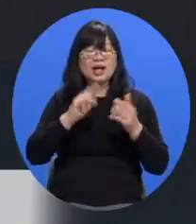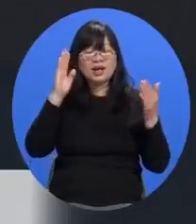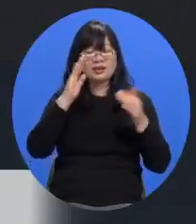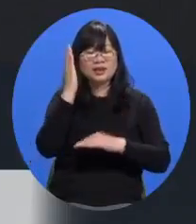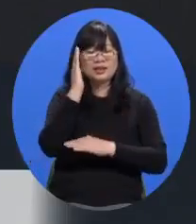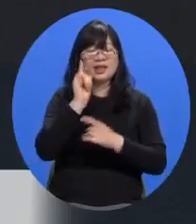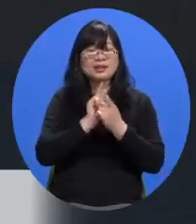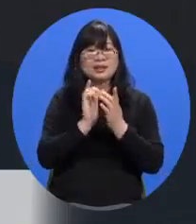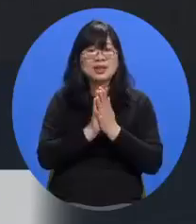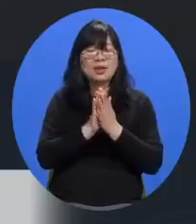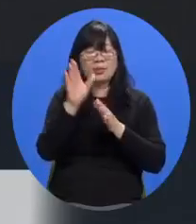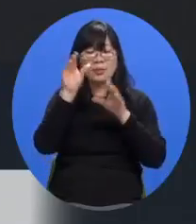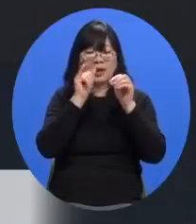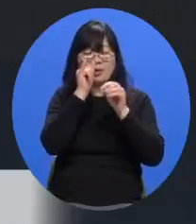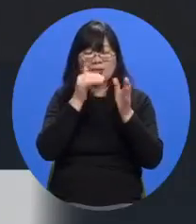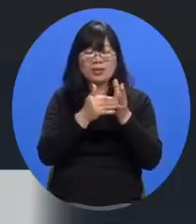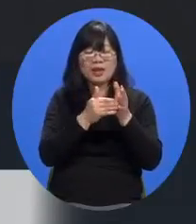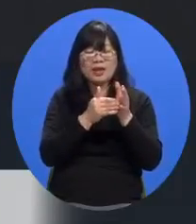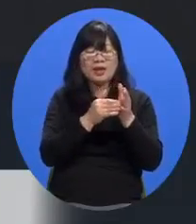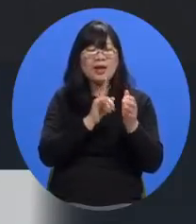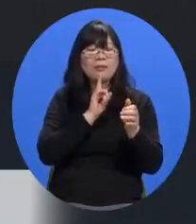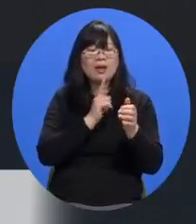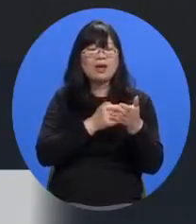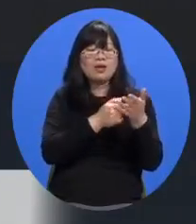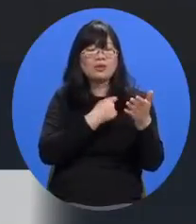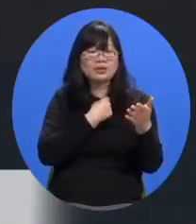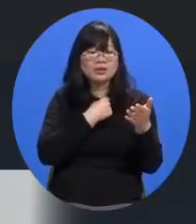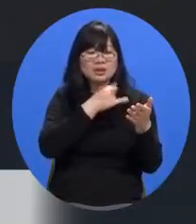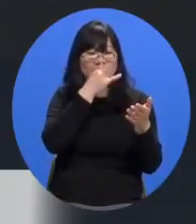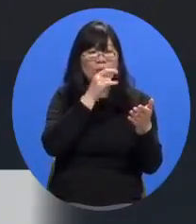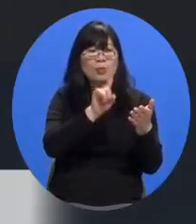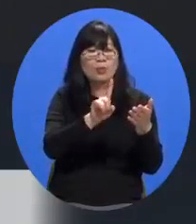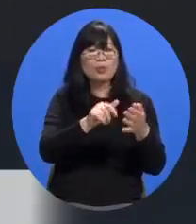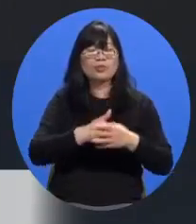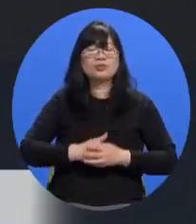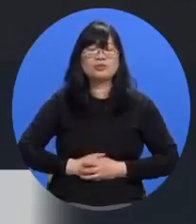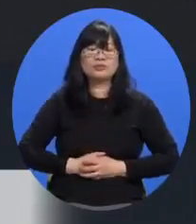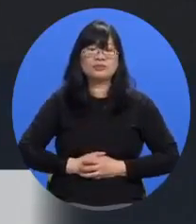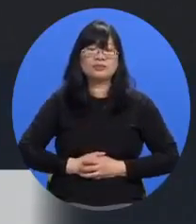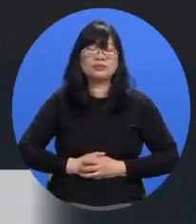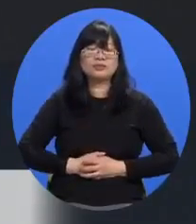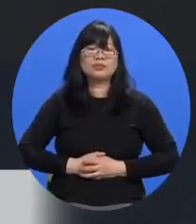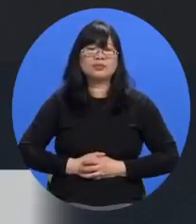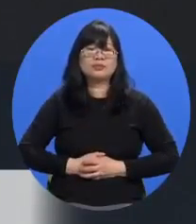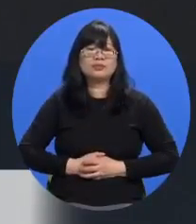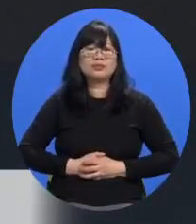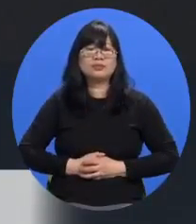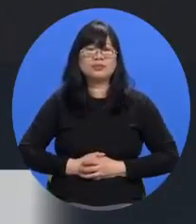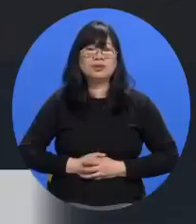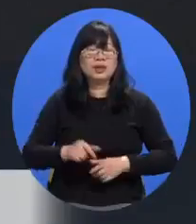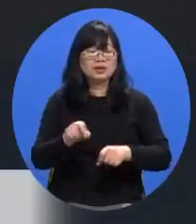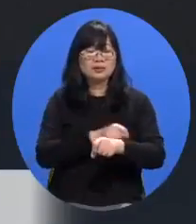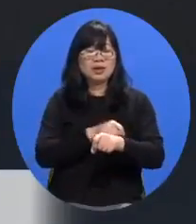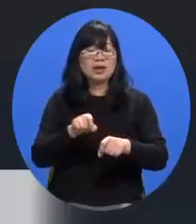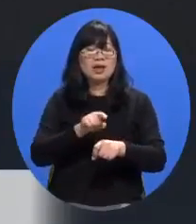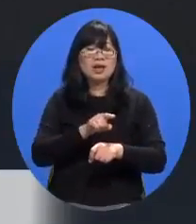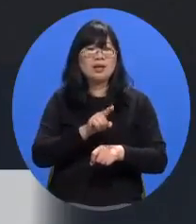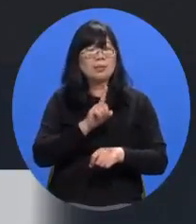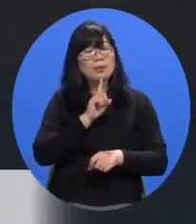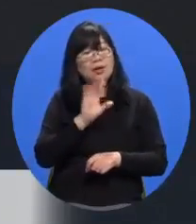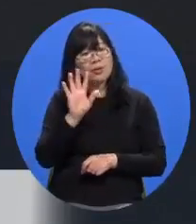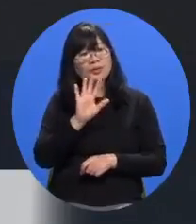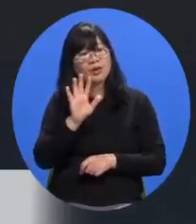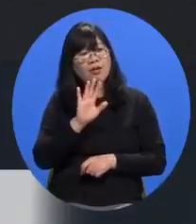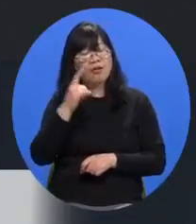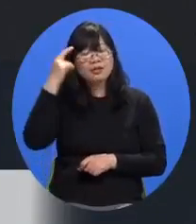이야기를 직접 들어봤는데 혹시 여기에 대해서 하시고 싶은 말씀 있을까요? 우리 패널 중에 뭐 특별한 첨언은 없으신가요?